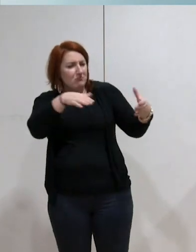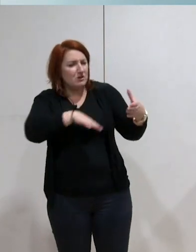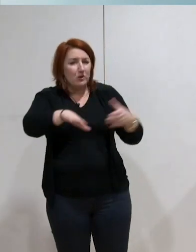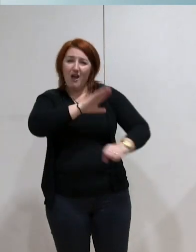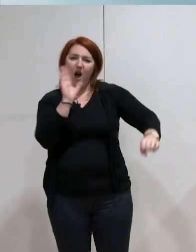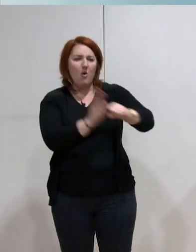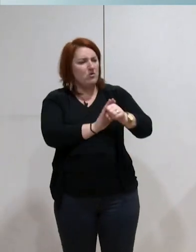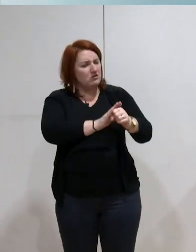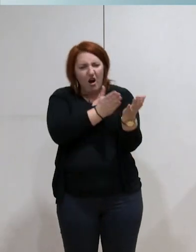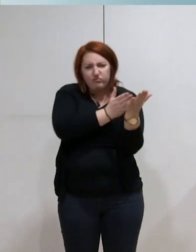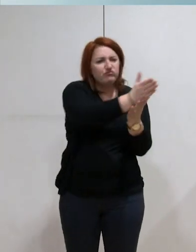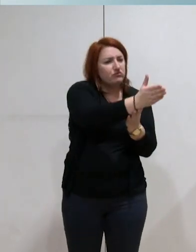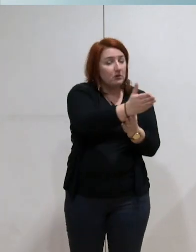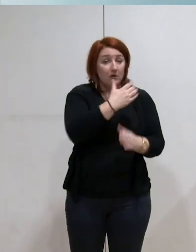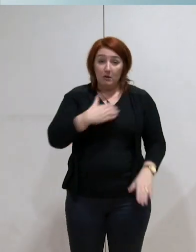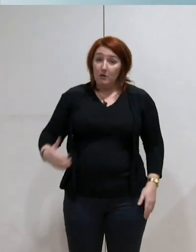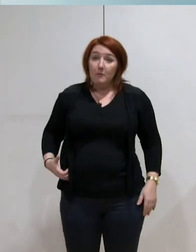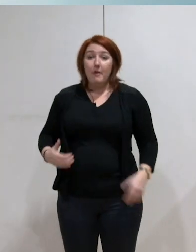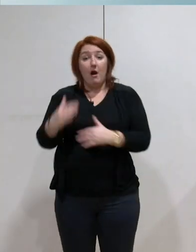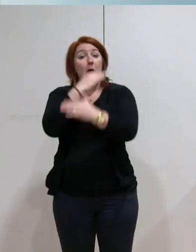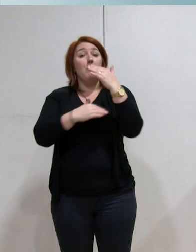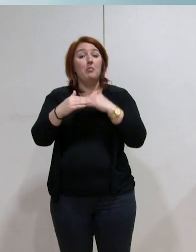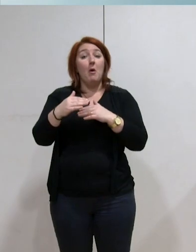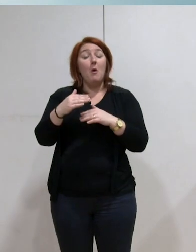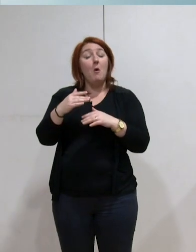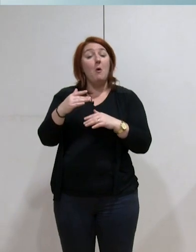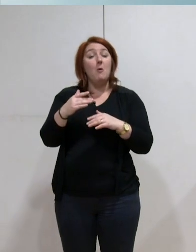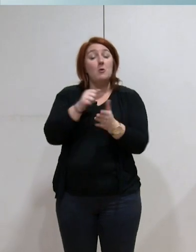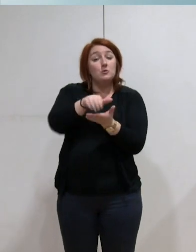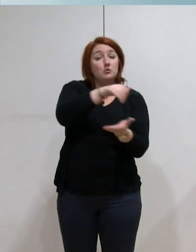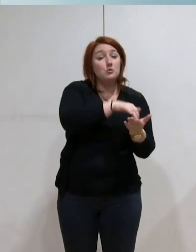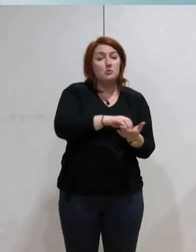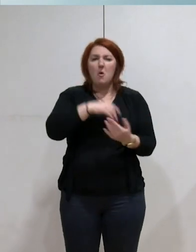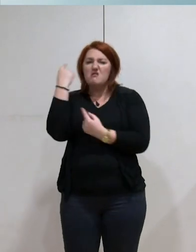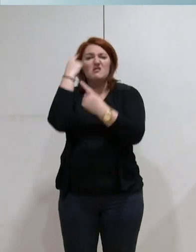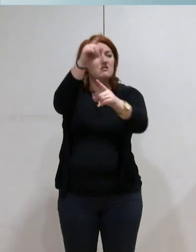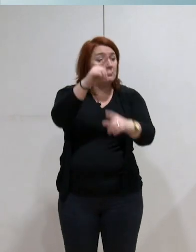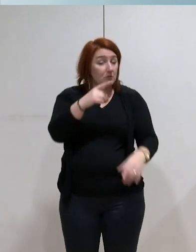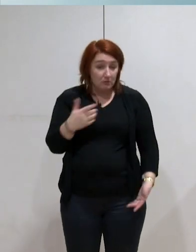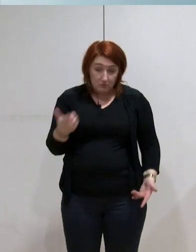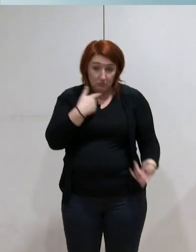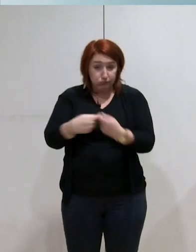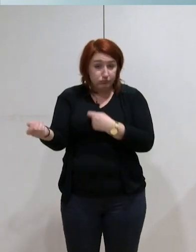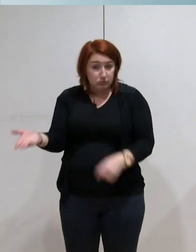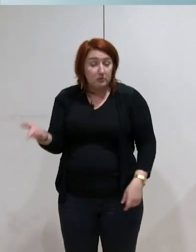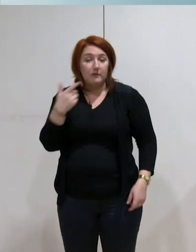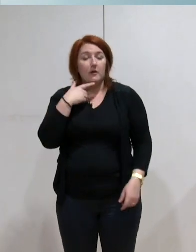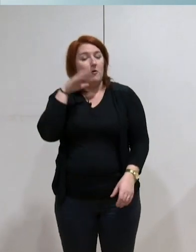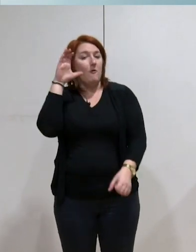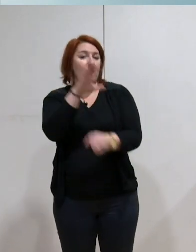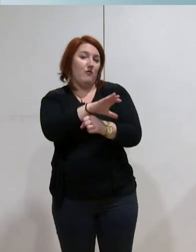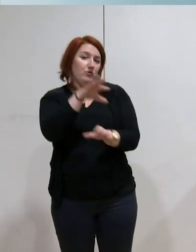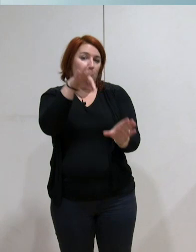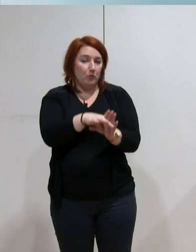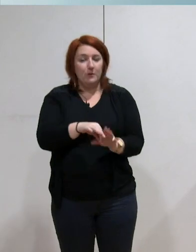gauche et pour un maire pour fondeur des plans sociaux donc voilà nous voterons contre cette délibération et nous nous abstiendrons sur la